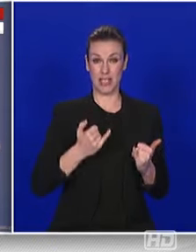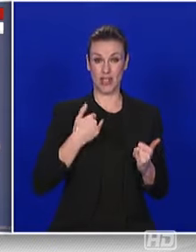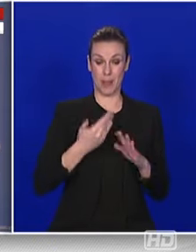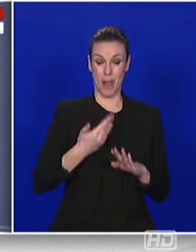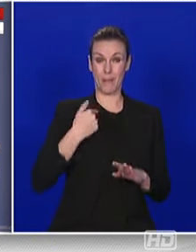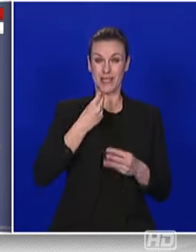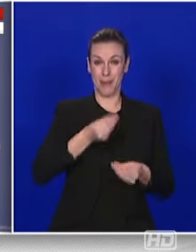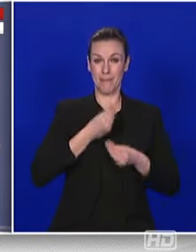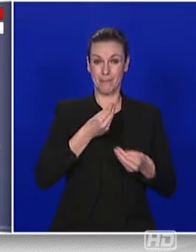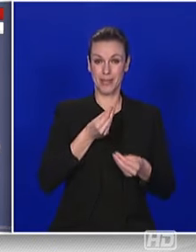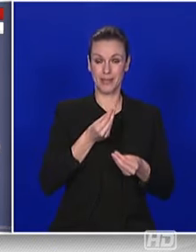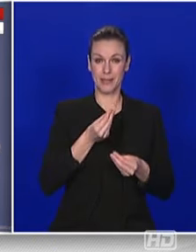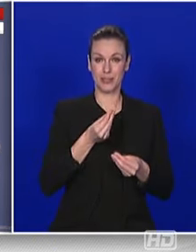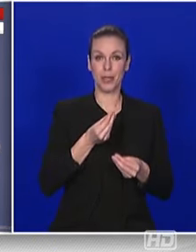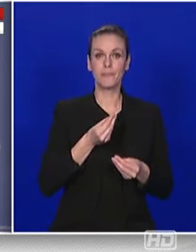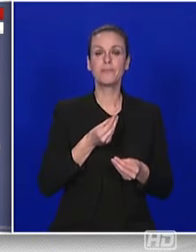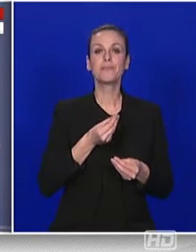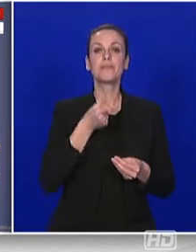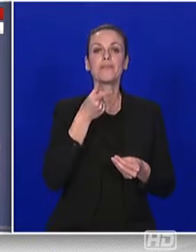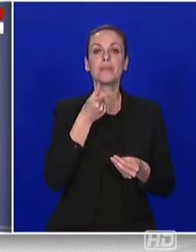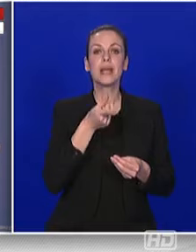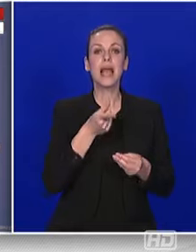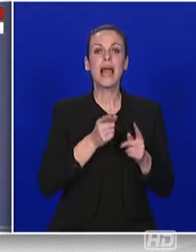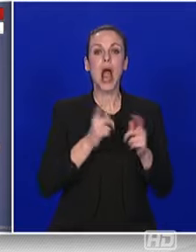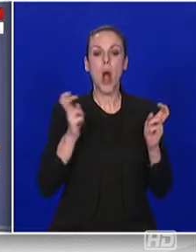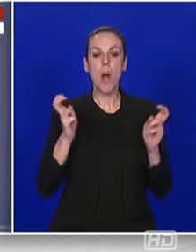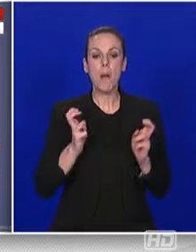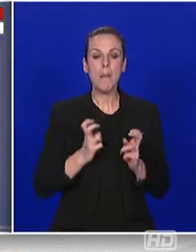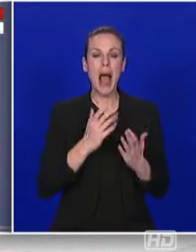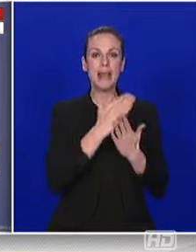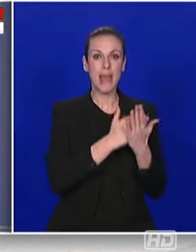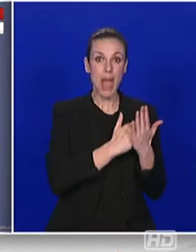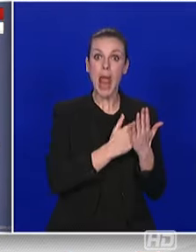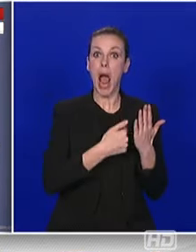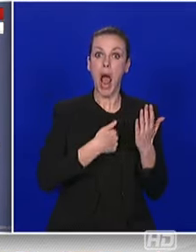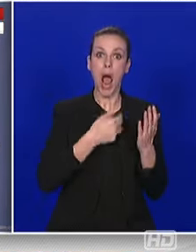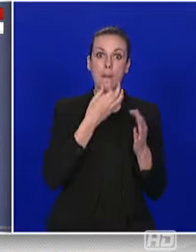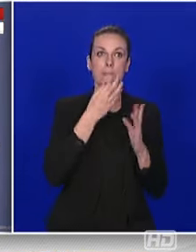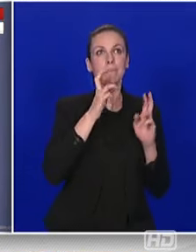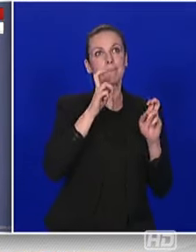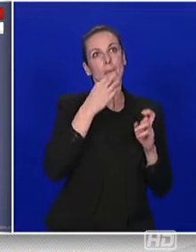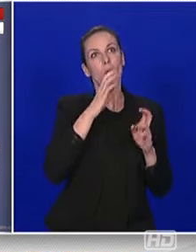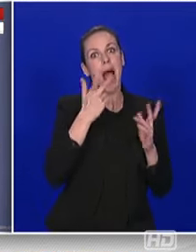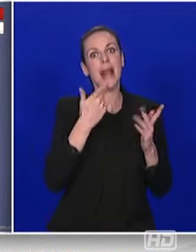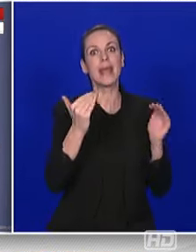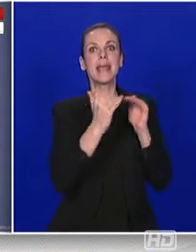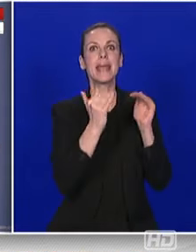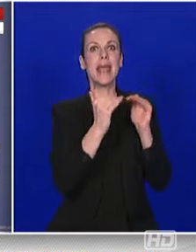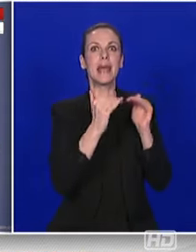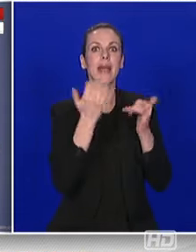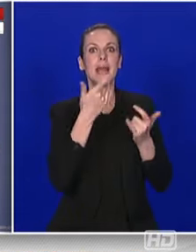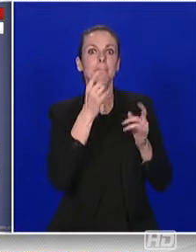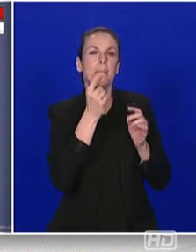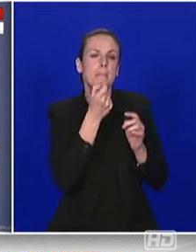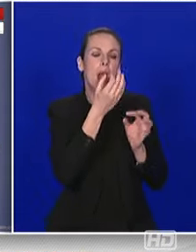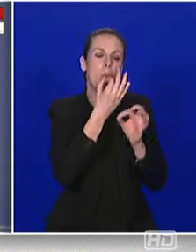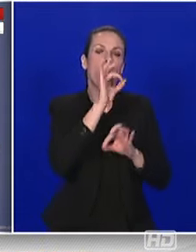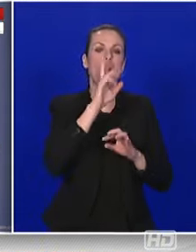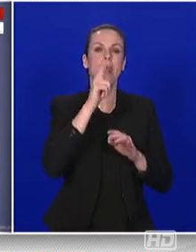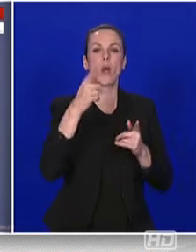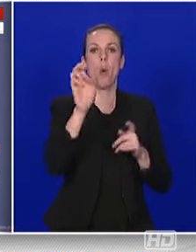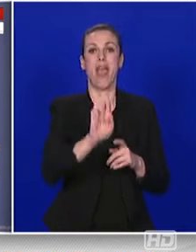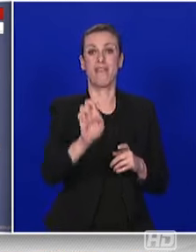rekao, dakle, sa blažim mjerama postižemo, neću reći bolje, ali jednake, ako ne bolje, rezultate.